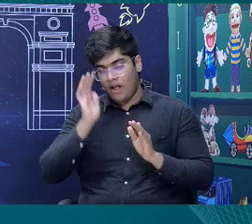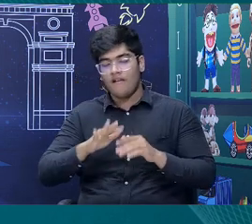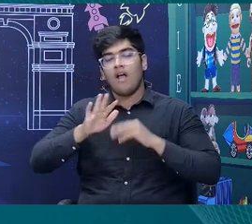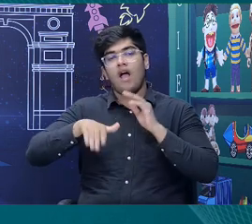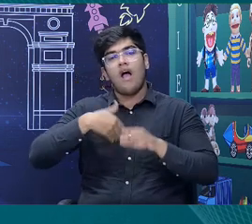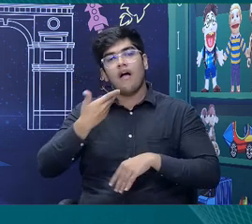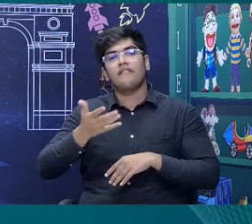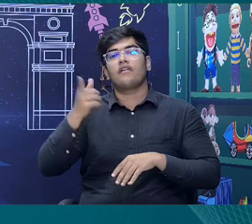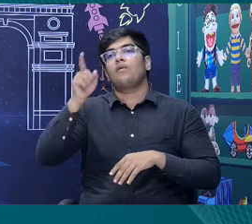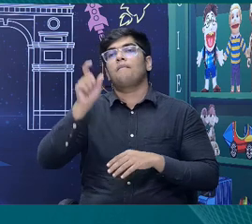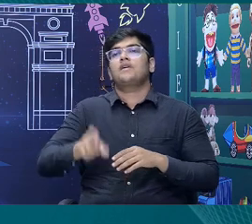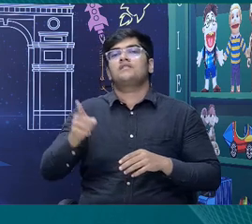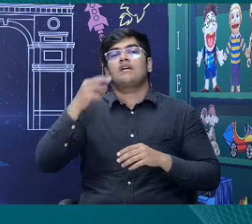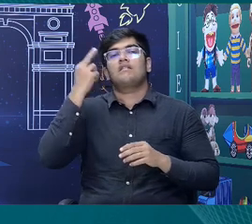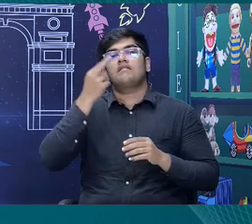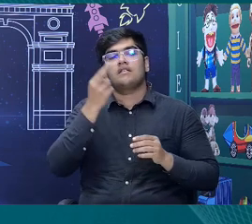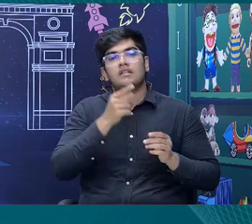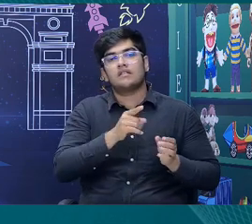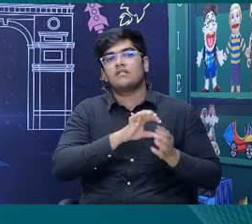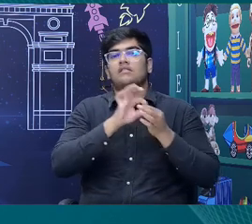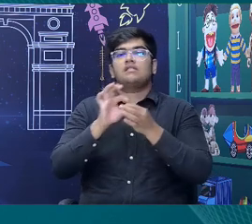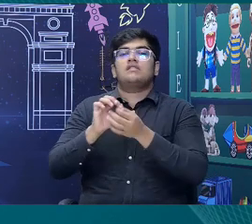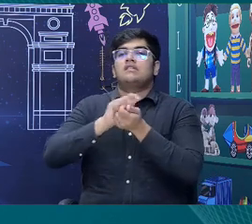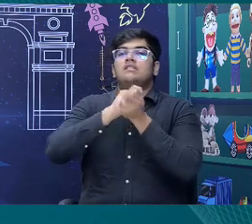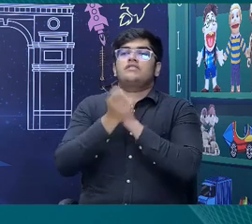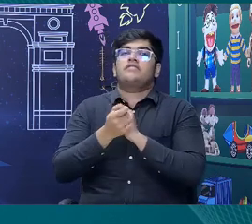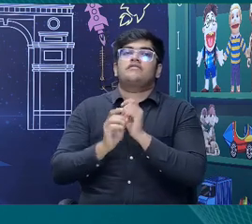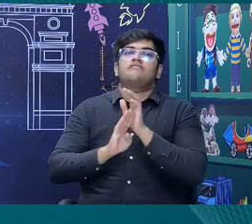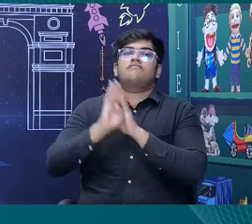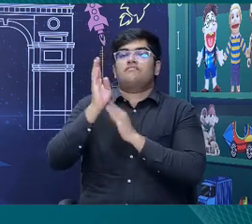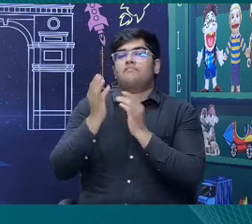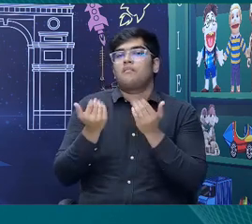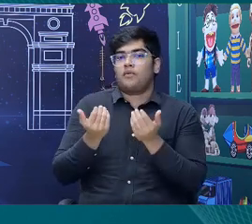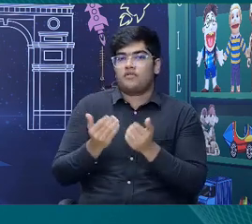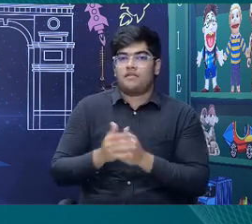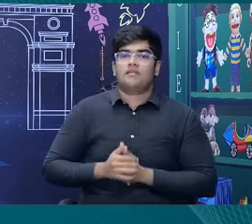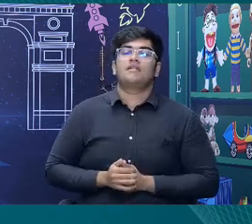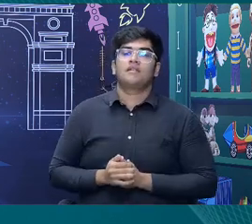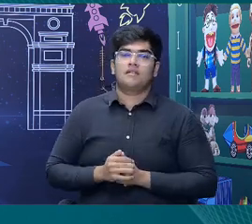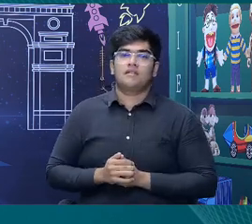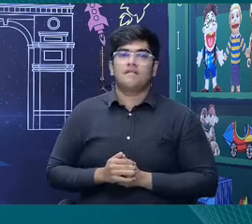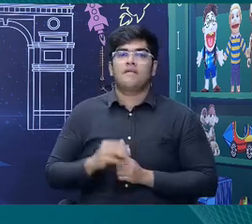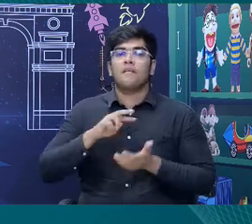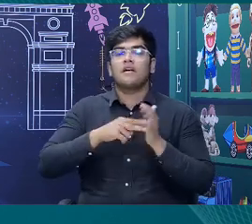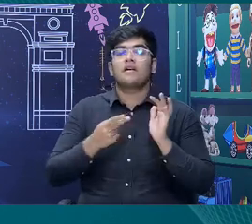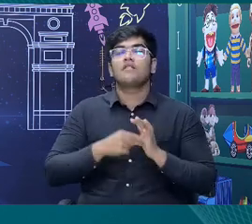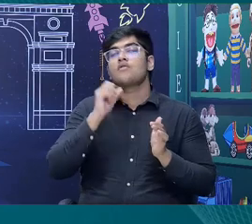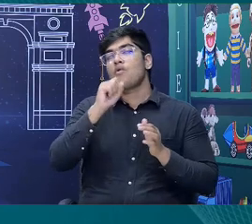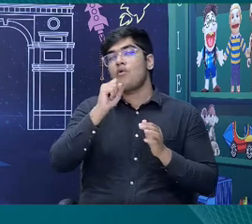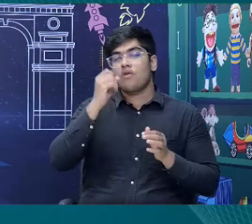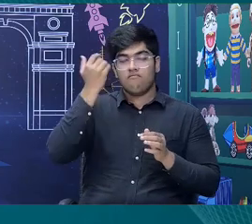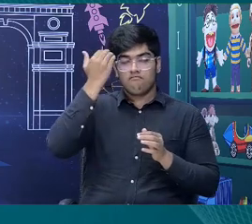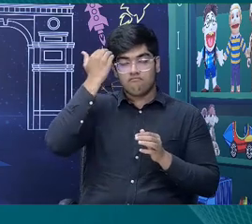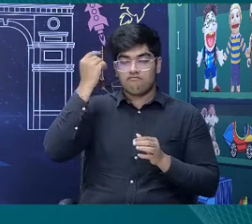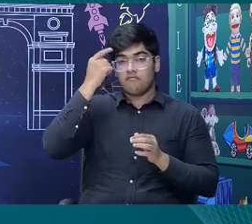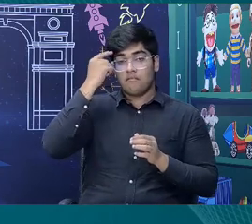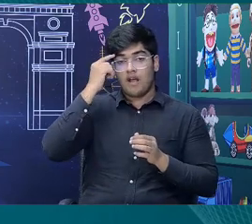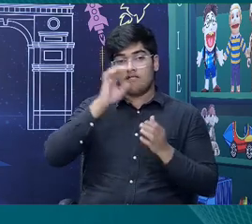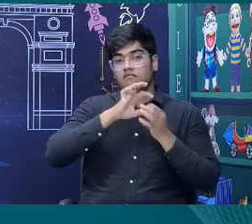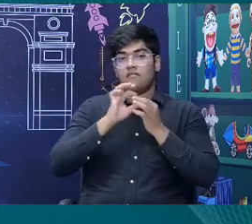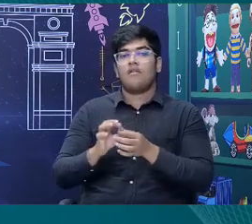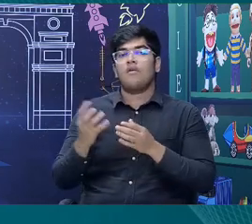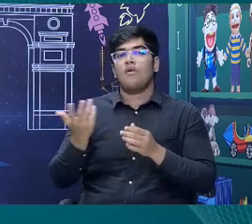क्लाइंट है वो उस रीजन के को क्योर करने के लिए काम करता है जी तो बेसिकली आप अपने इमोशनली जो अनस्टेबल थॉट्स